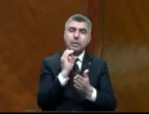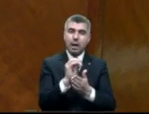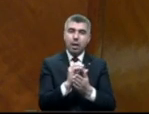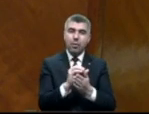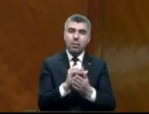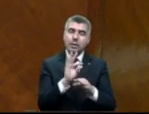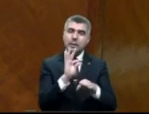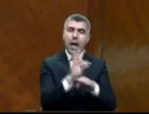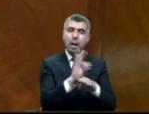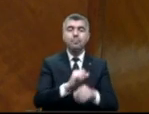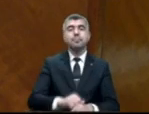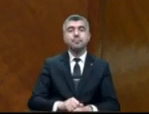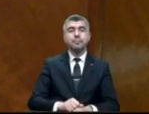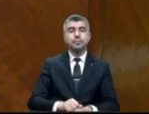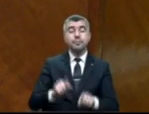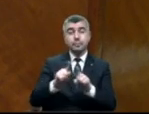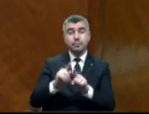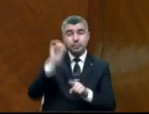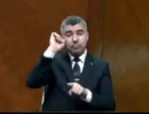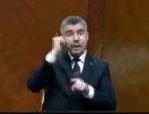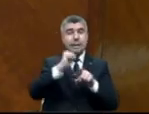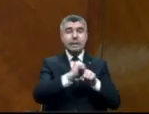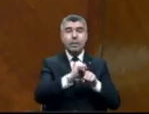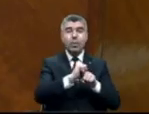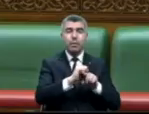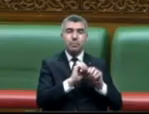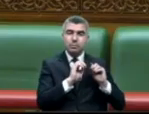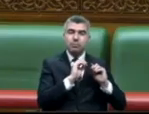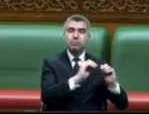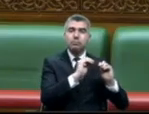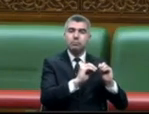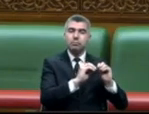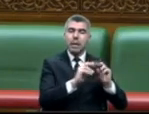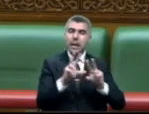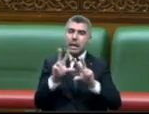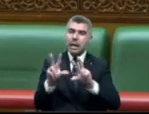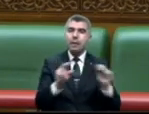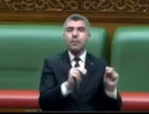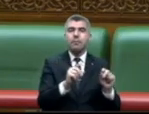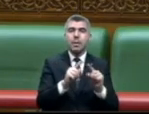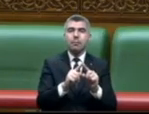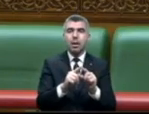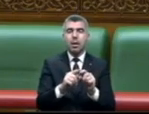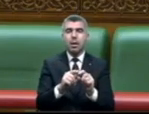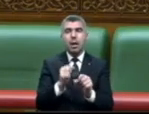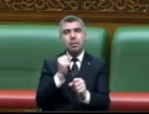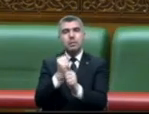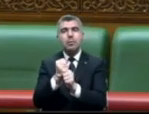خاص، تحسين عرض التكوين والتأهيل المهني من أجل الملائمة ديالو مع متطلبات سوق